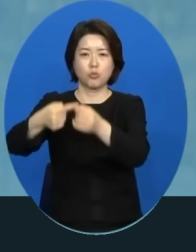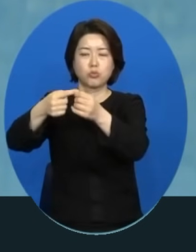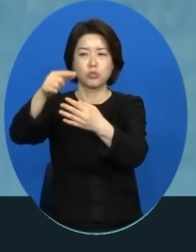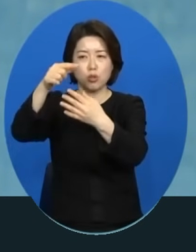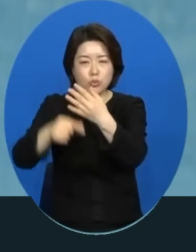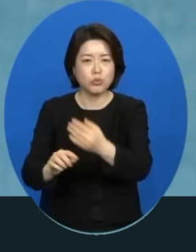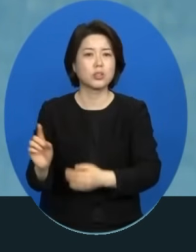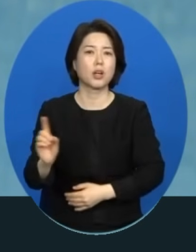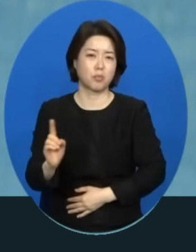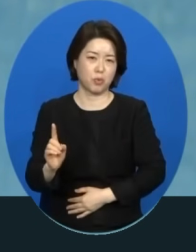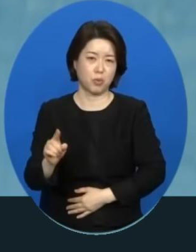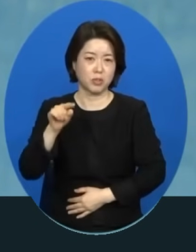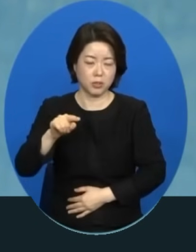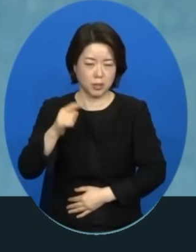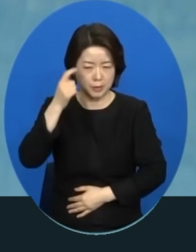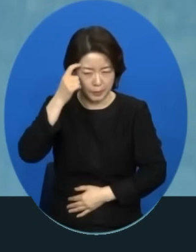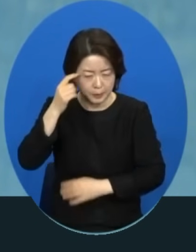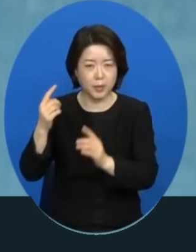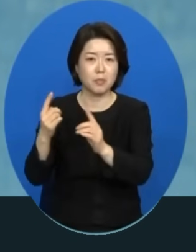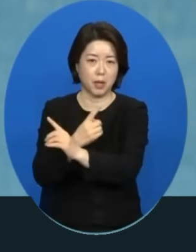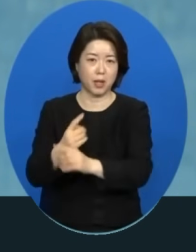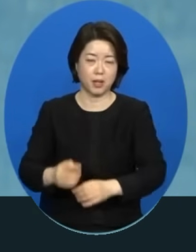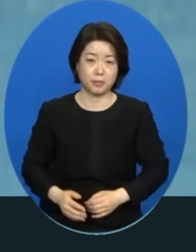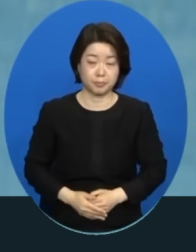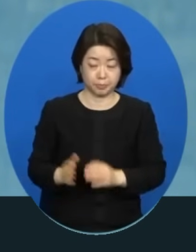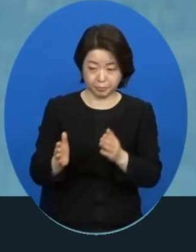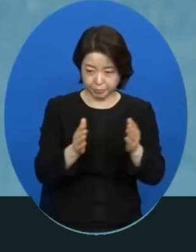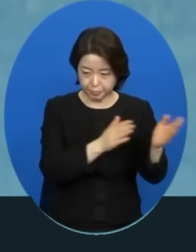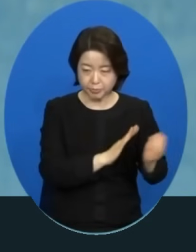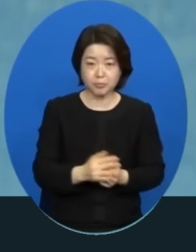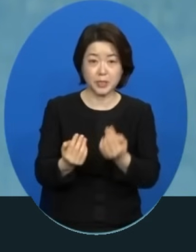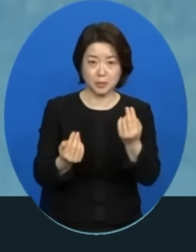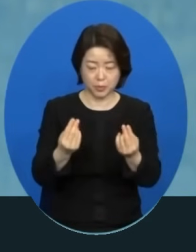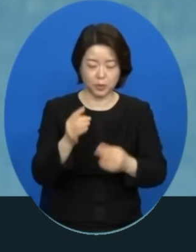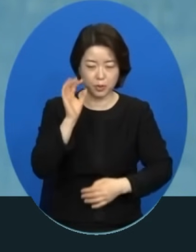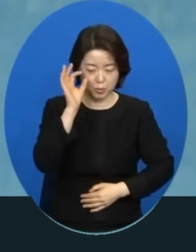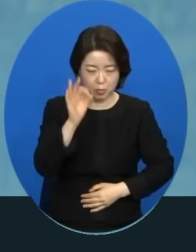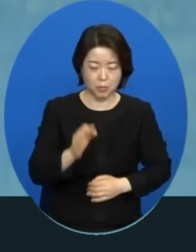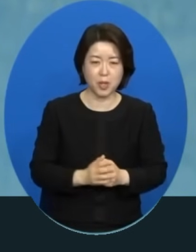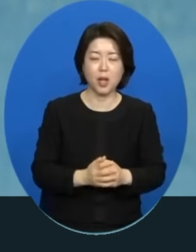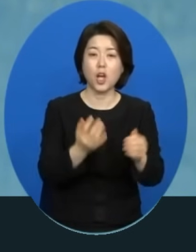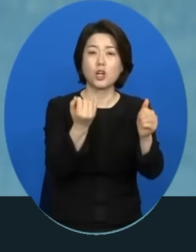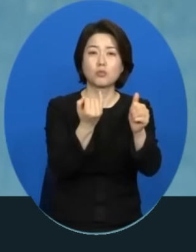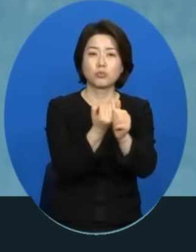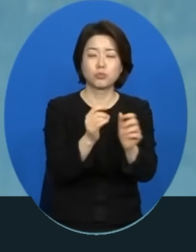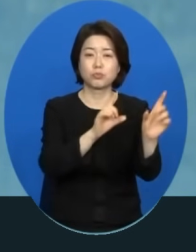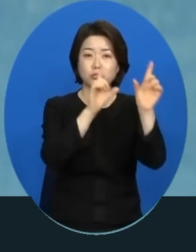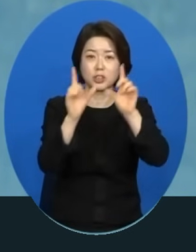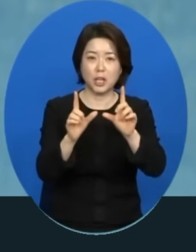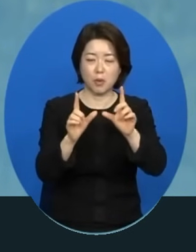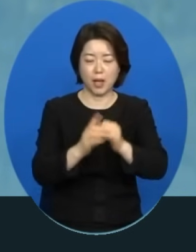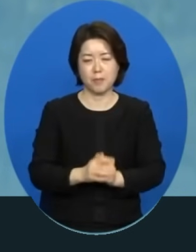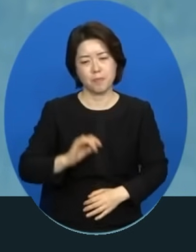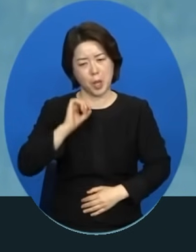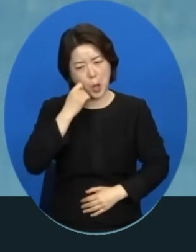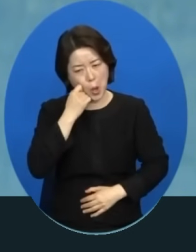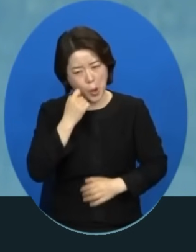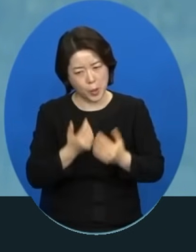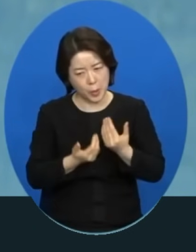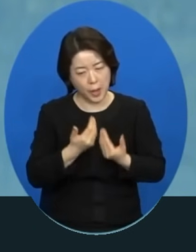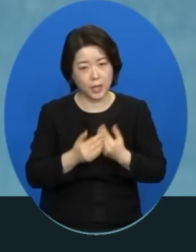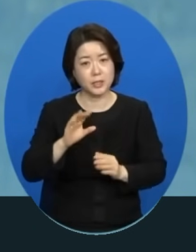분들이 부부 생활에 어려움을 겪어요. 행복플러스나 여러 가지 이렇게 보면 어려운 분들이